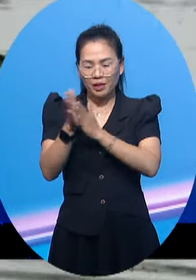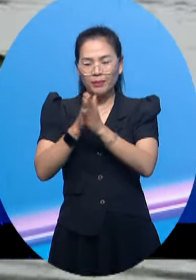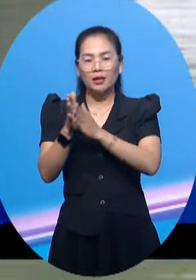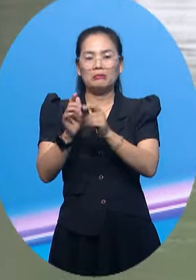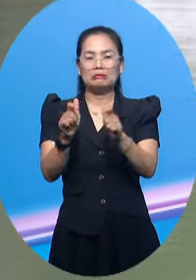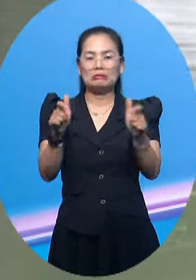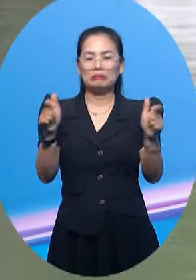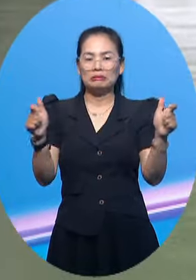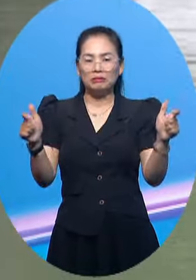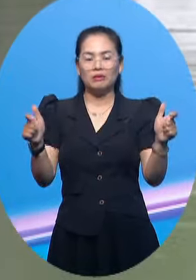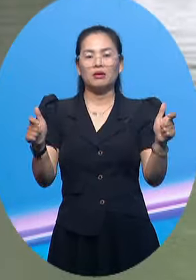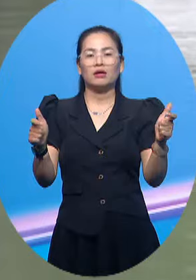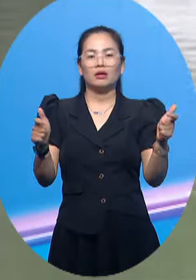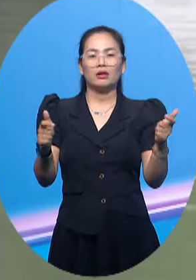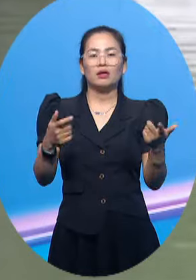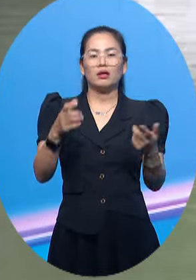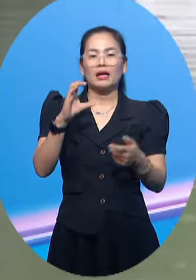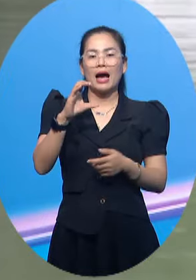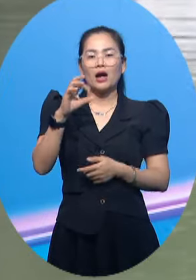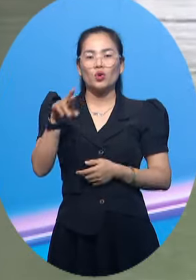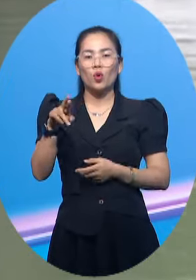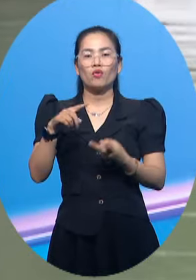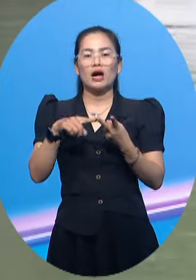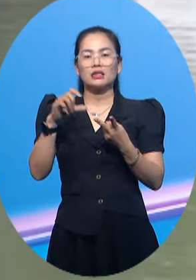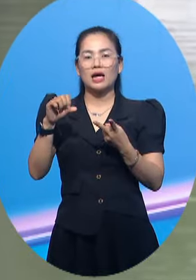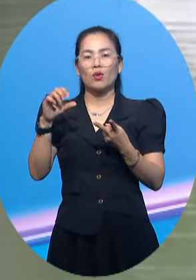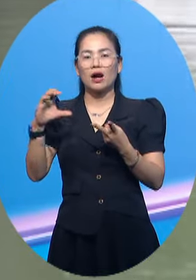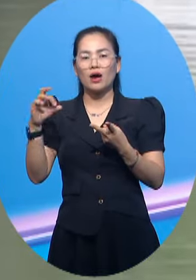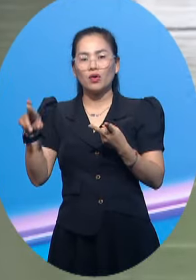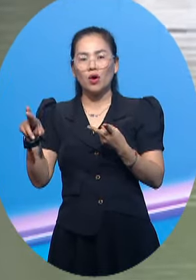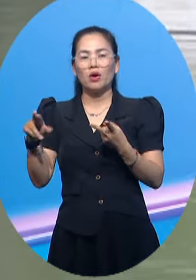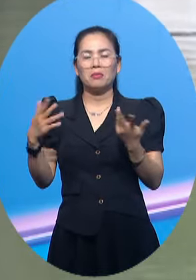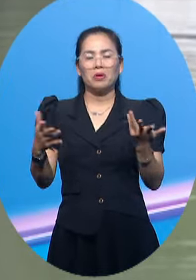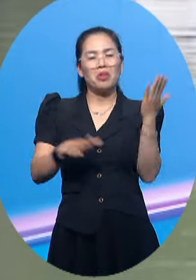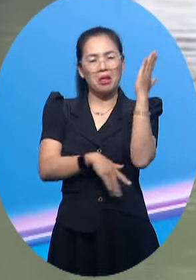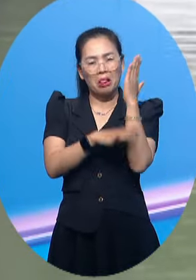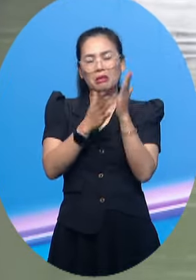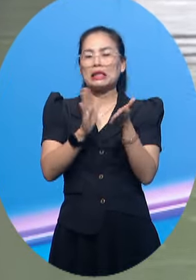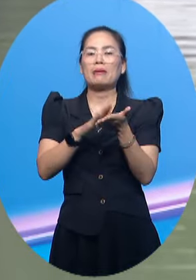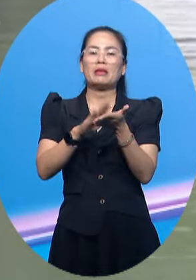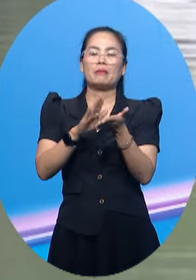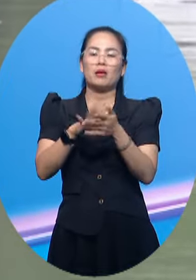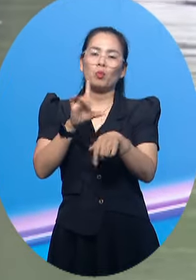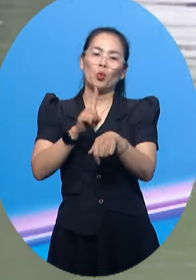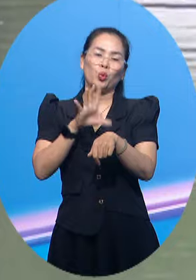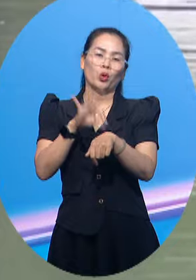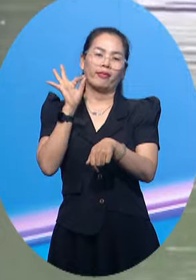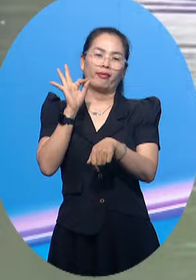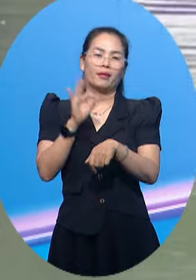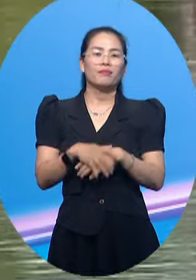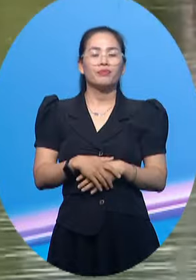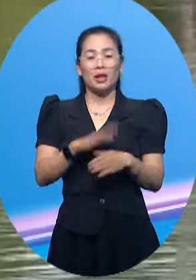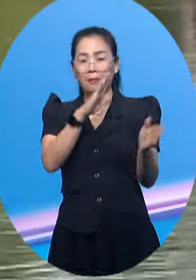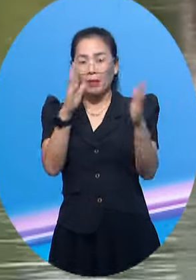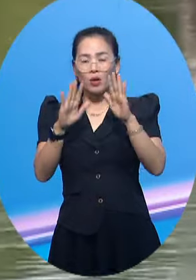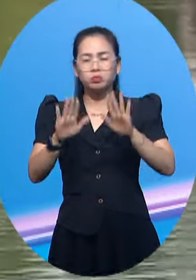North Carolina và South Carolina, dự kiến gây mưa lớn và lũ lụt trên khắp khu vực trong một tuần tới. Cơn bão di